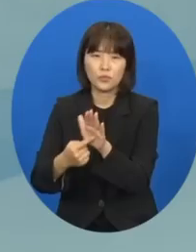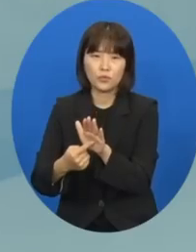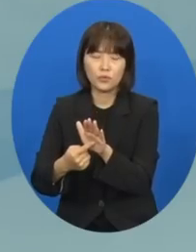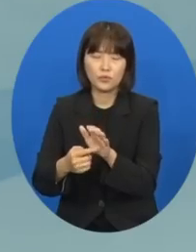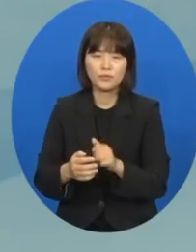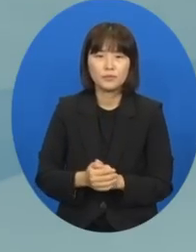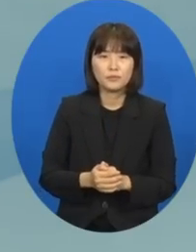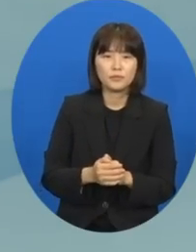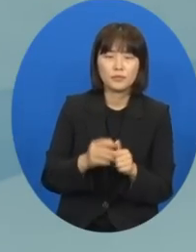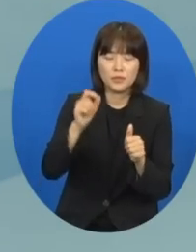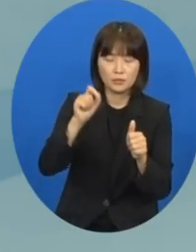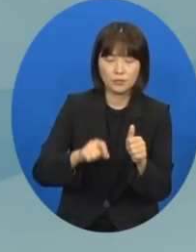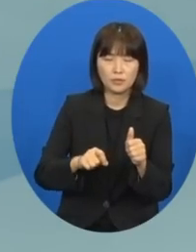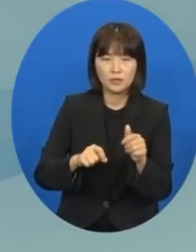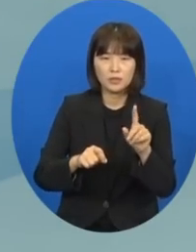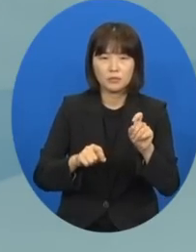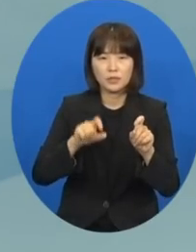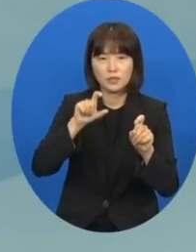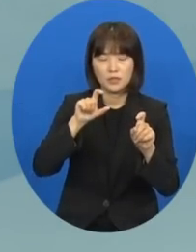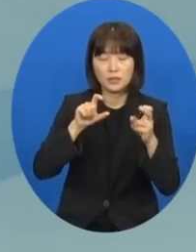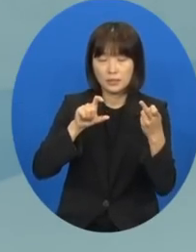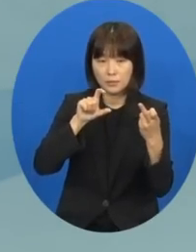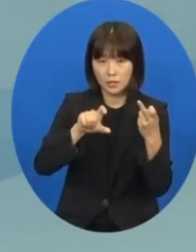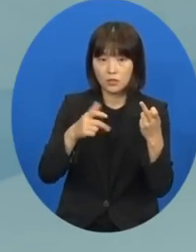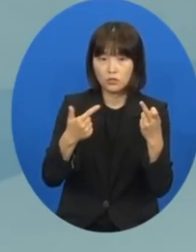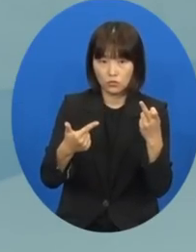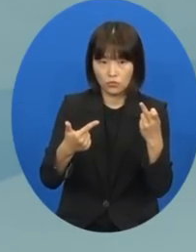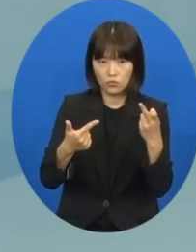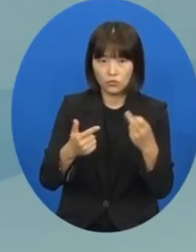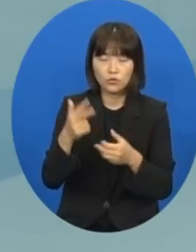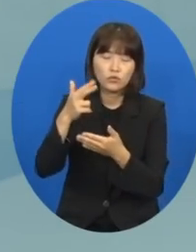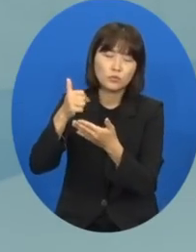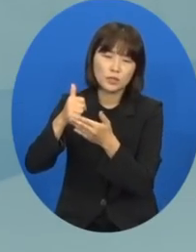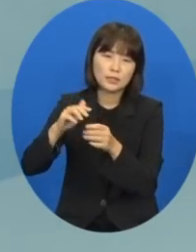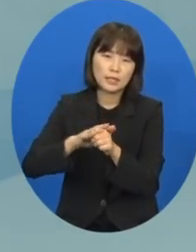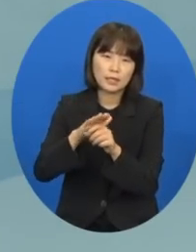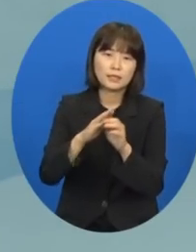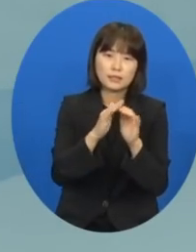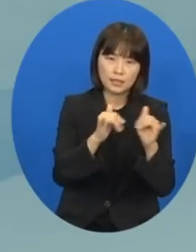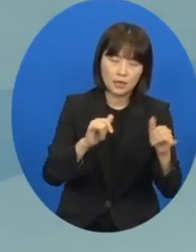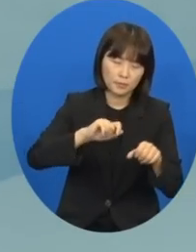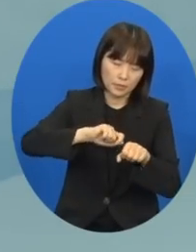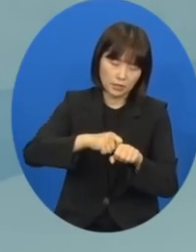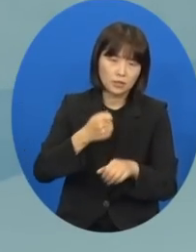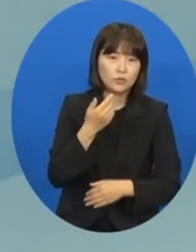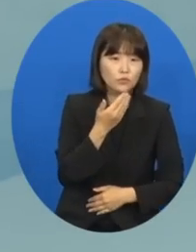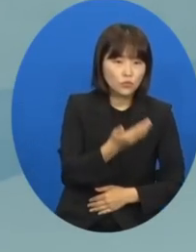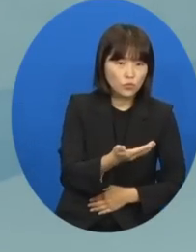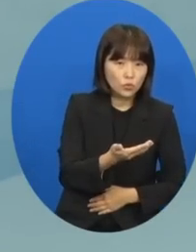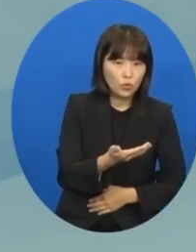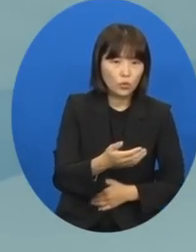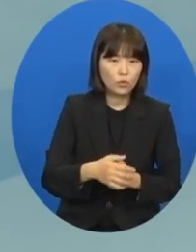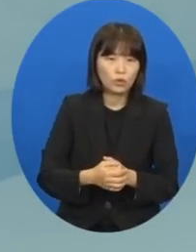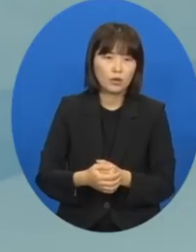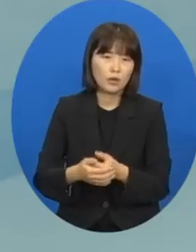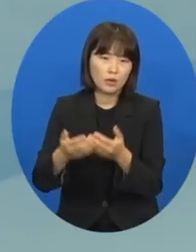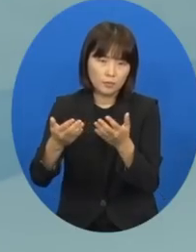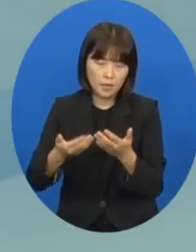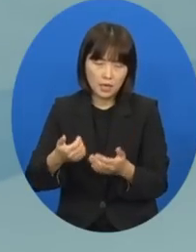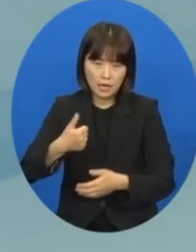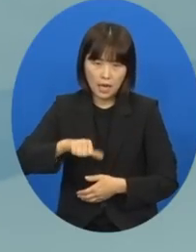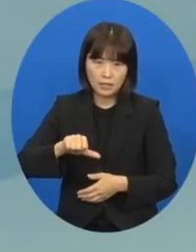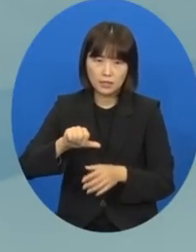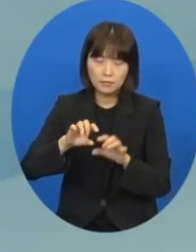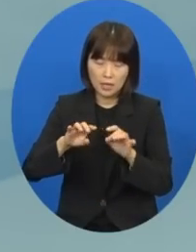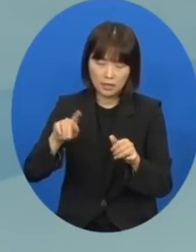히브리서 12장 6절 말씀을 함께 읽어볼게요. 시작. 주님께서는 사랑하시는 사람을 징계하시고 받아들이시는 아들마다 채찍질을